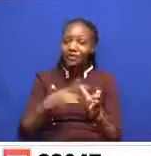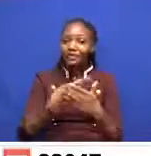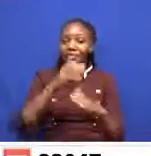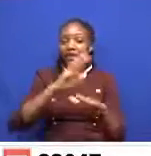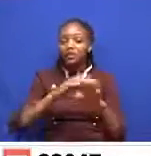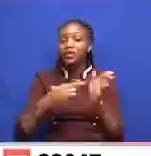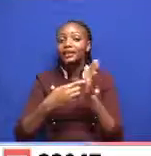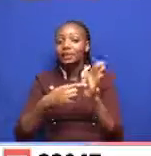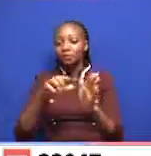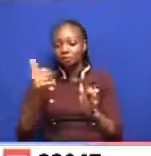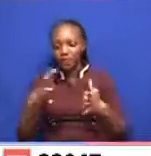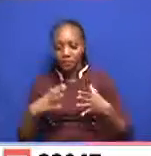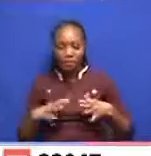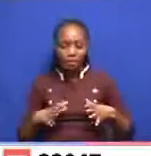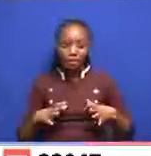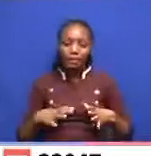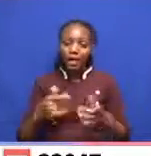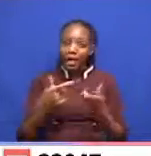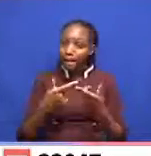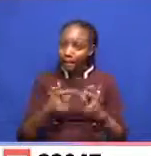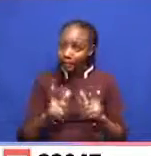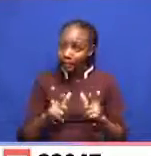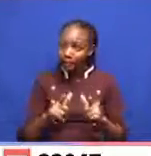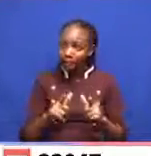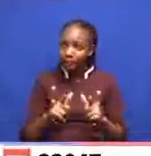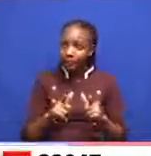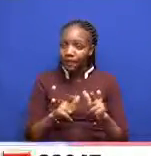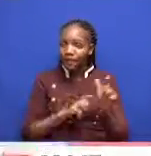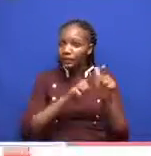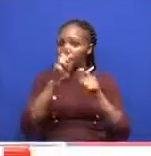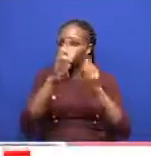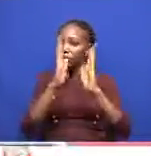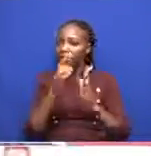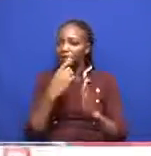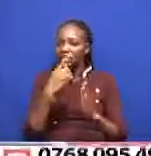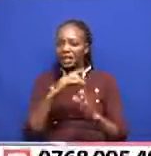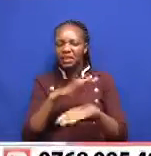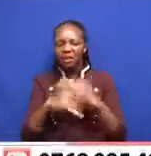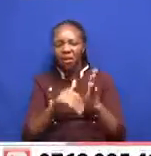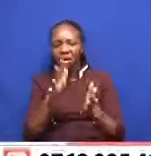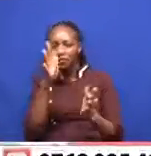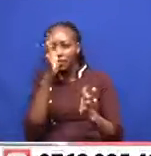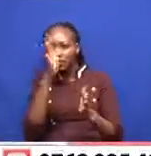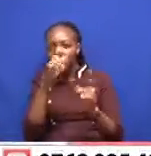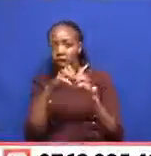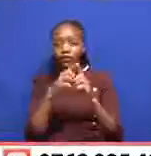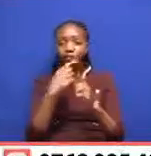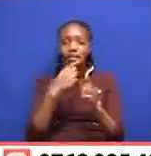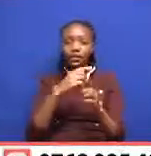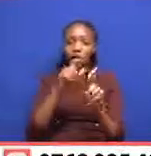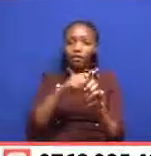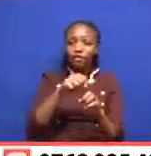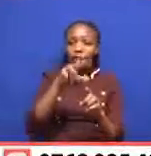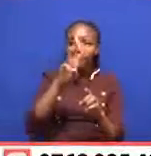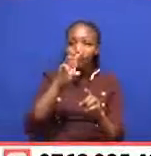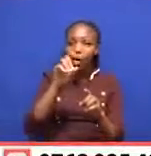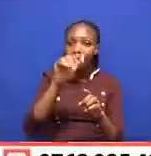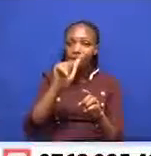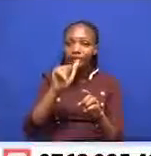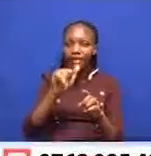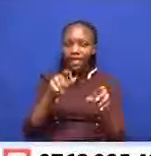wengine. However, the passengers have denied the allegations, claiming that they came from the water area in Makueni